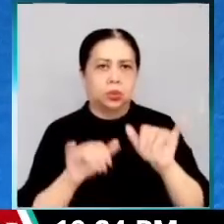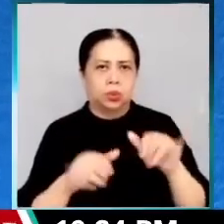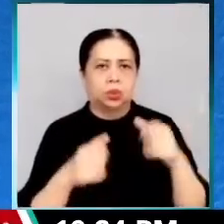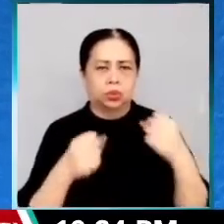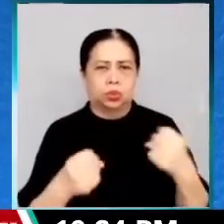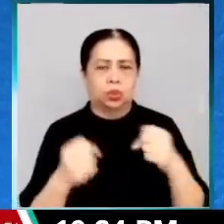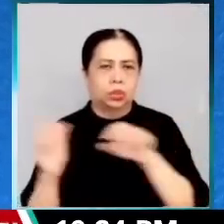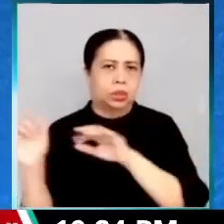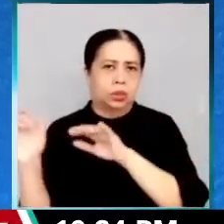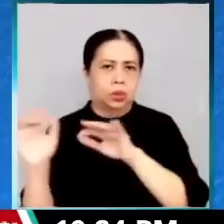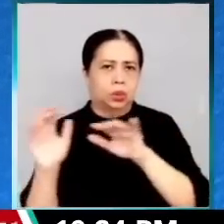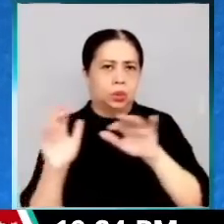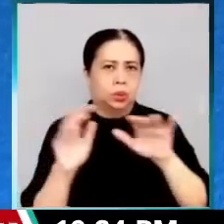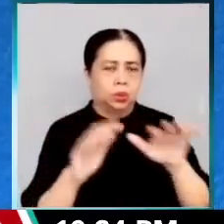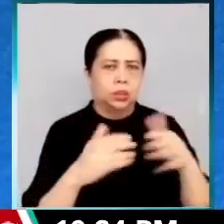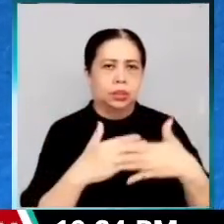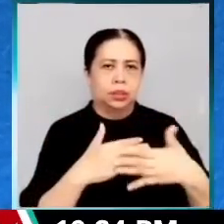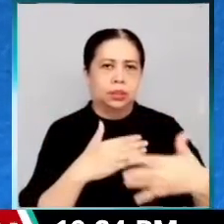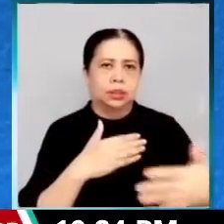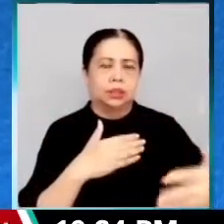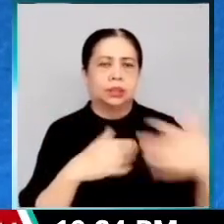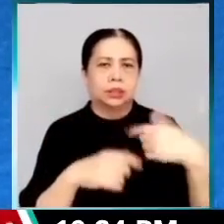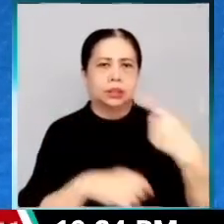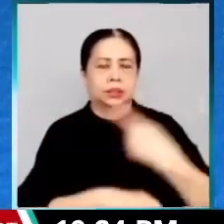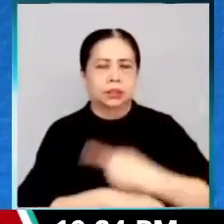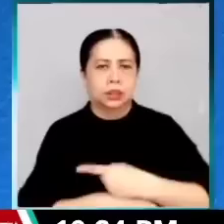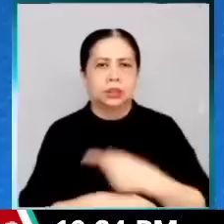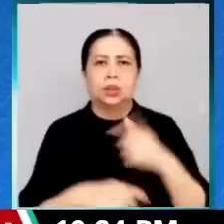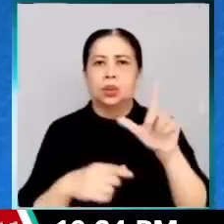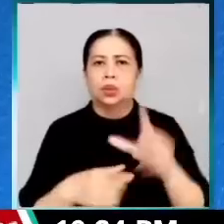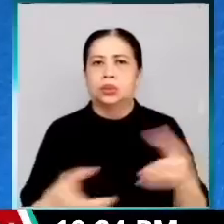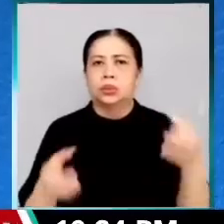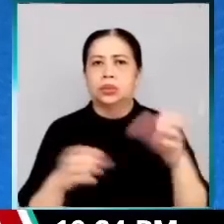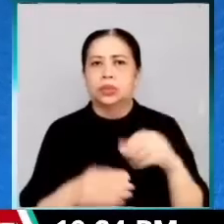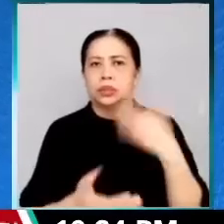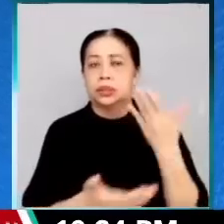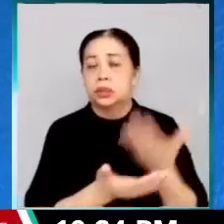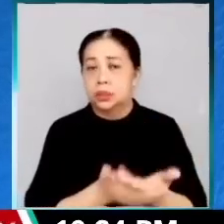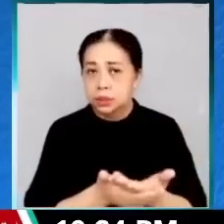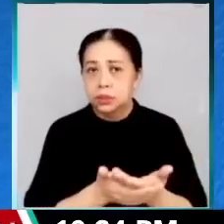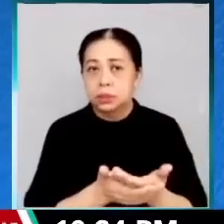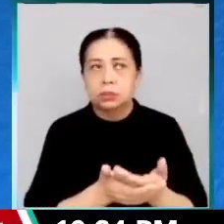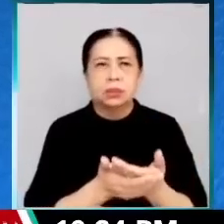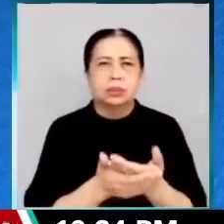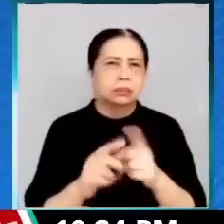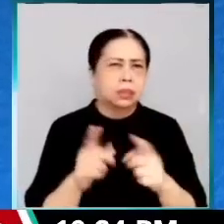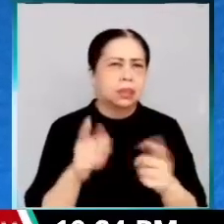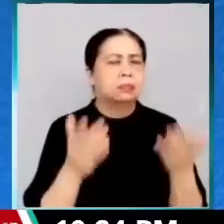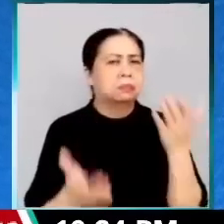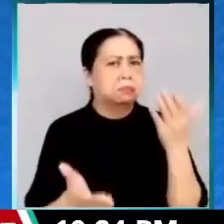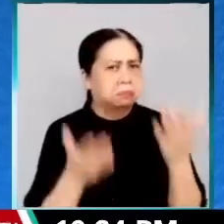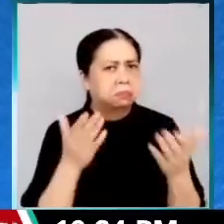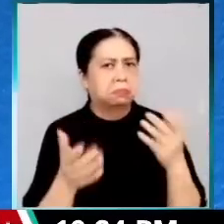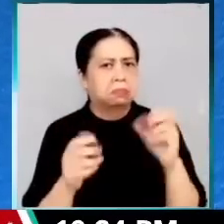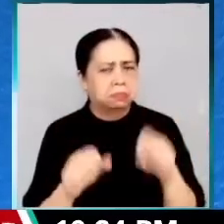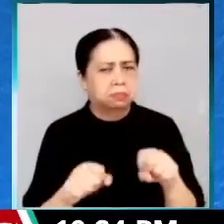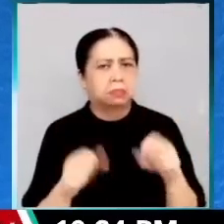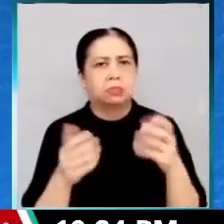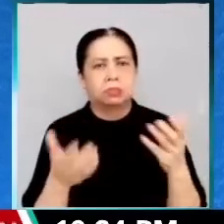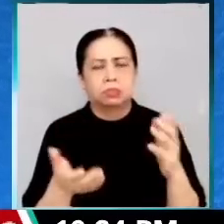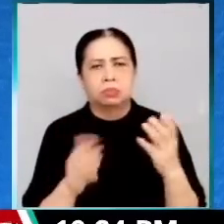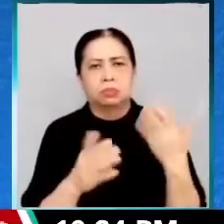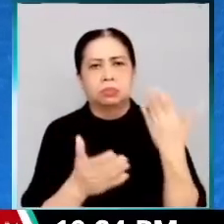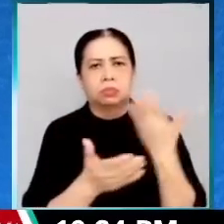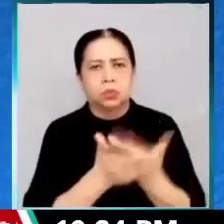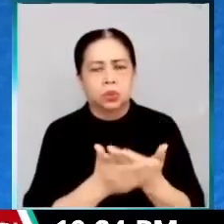mga susunod na araw. Mababa naman ang tsansa na maglandfall ito pero hindi inaalis ng PAGASA ang posibilidad na tumama ito